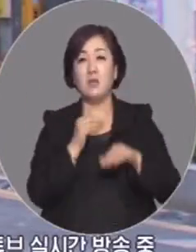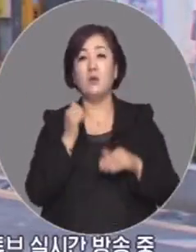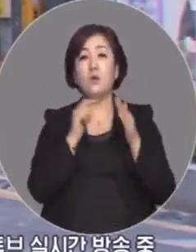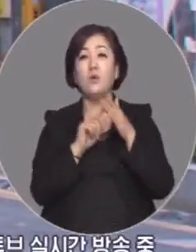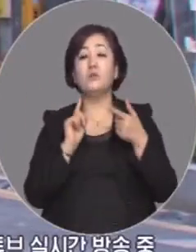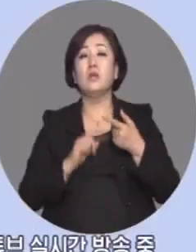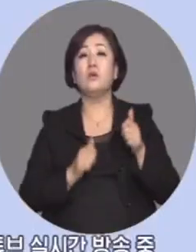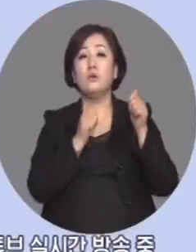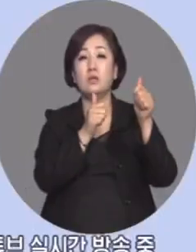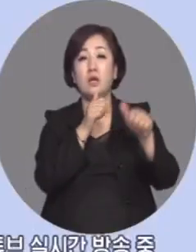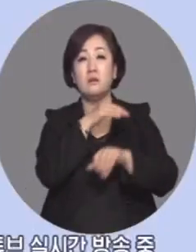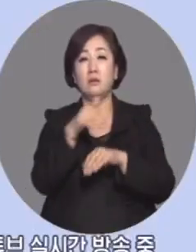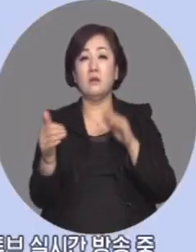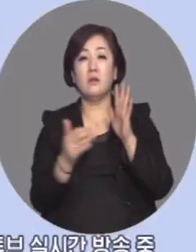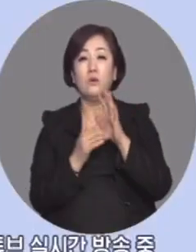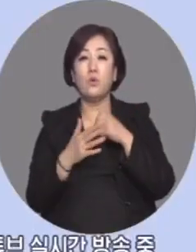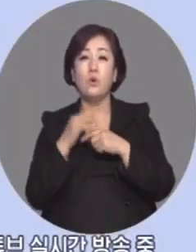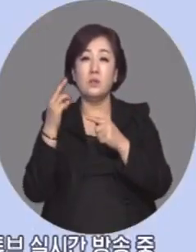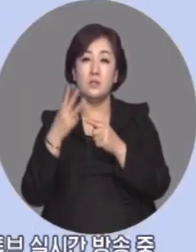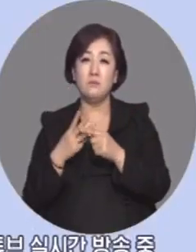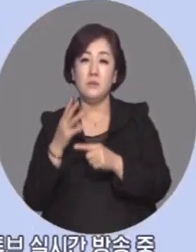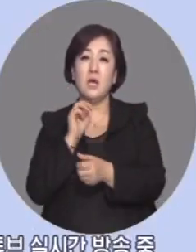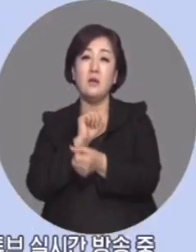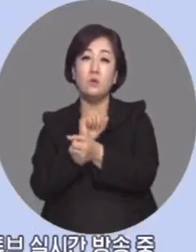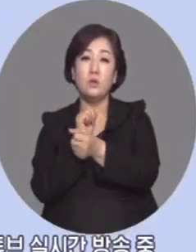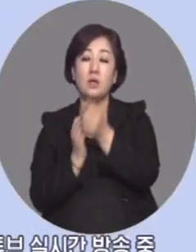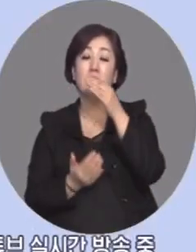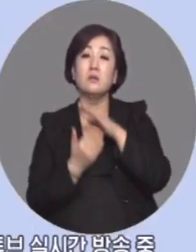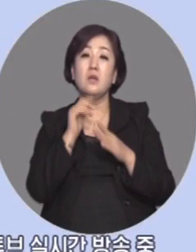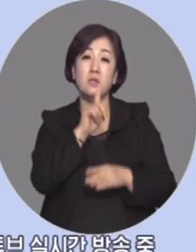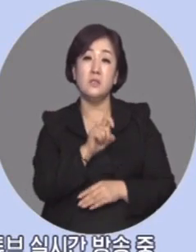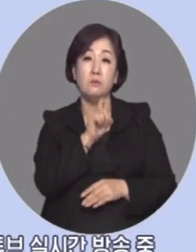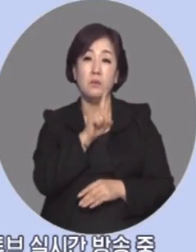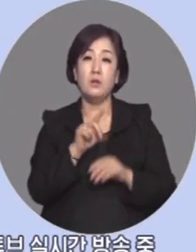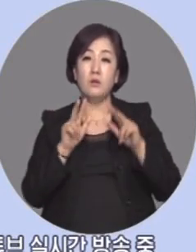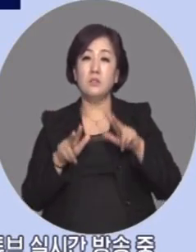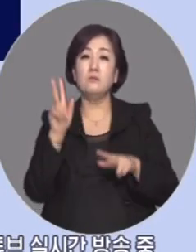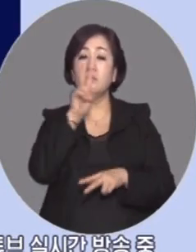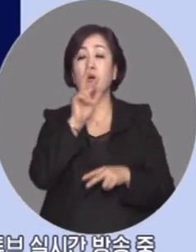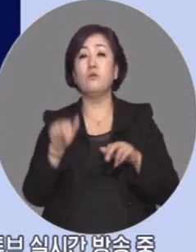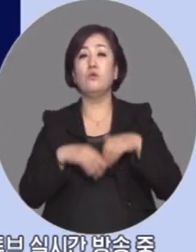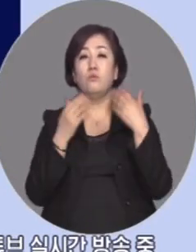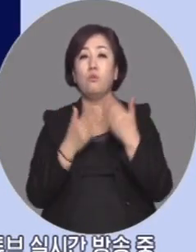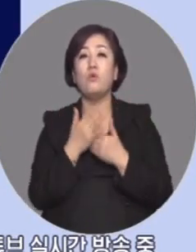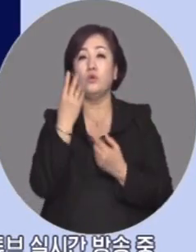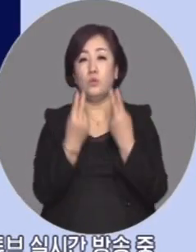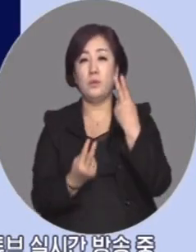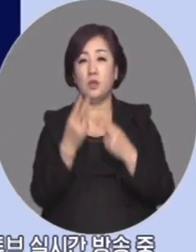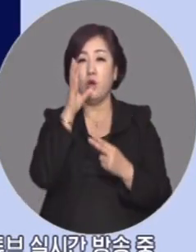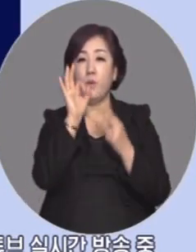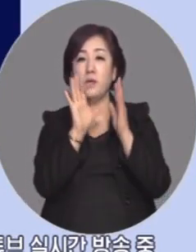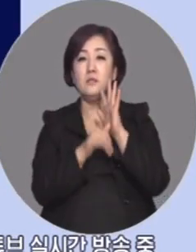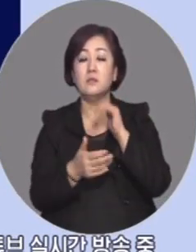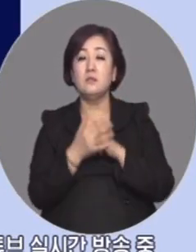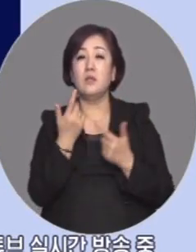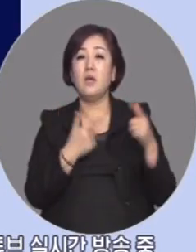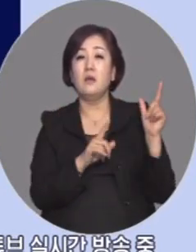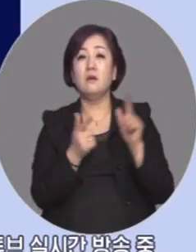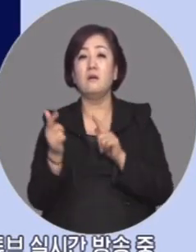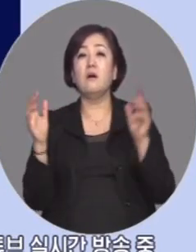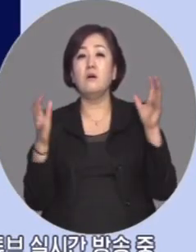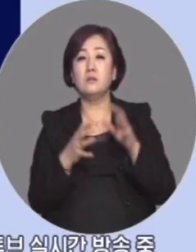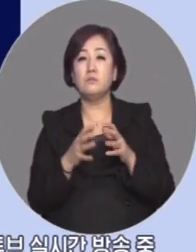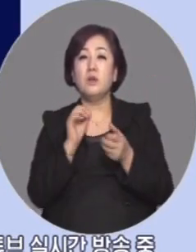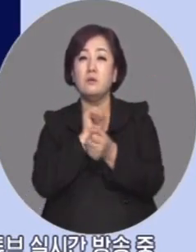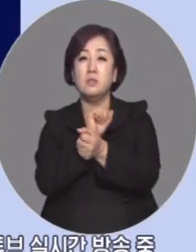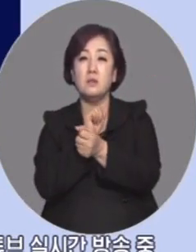있습니다. 3차 유행이 시작한 지난해 11월과 최근 전국 감염 양상을 비교해보면 다중이용시설을 통한